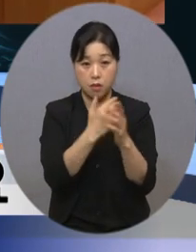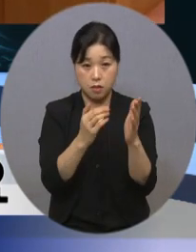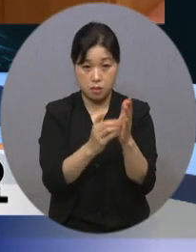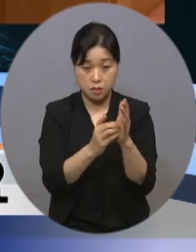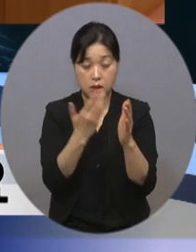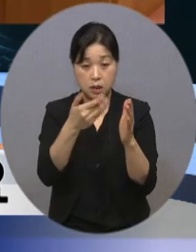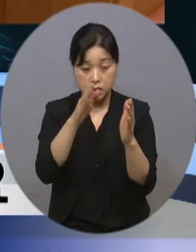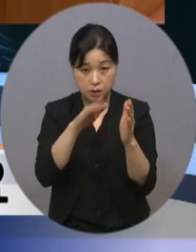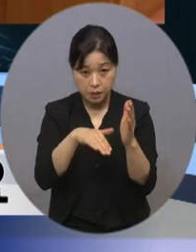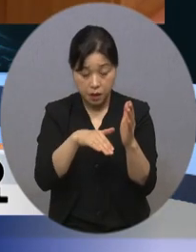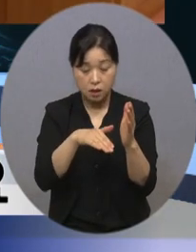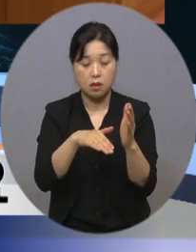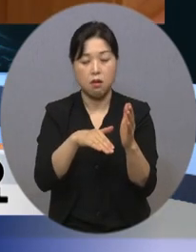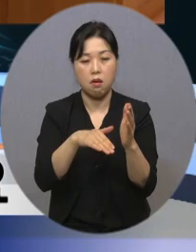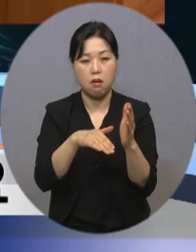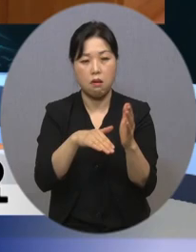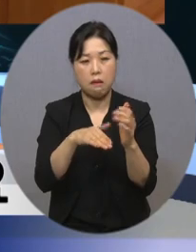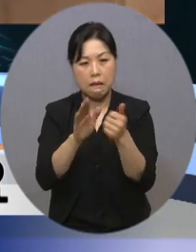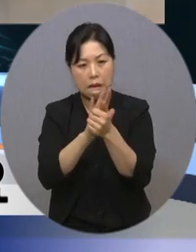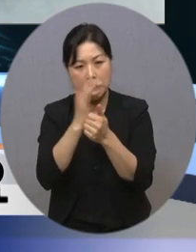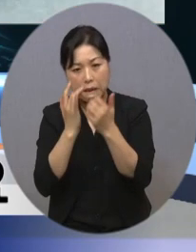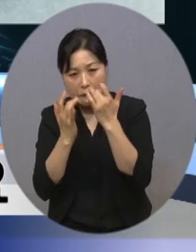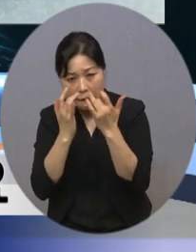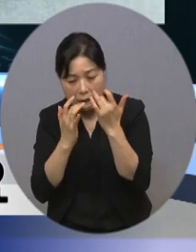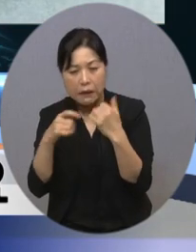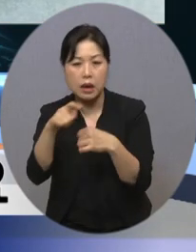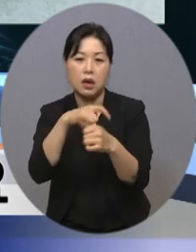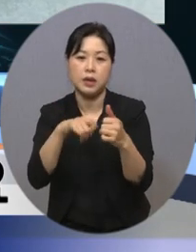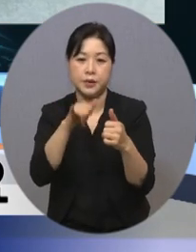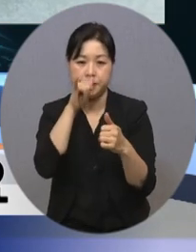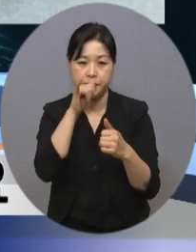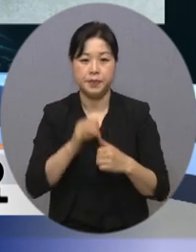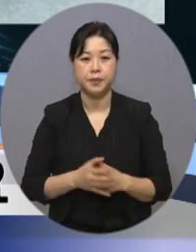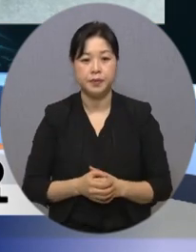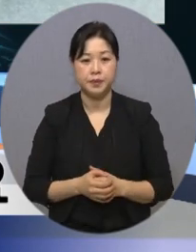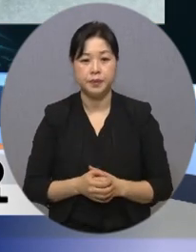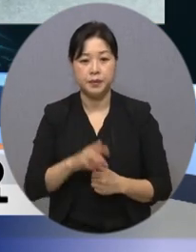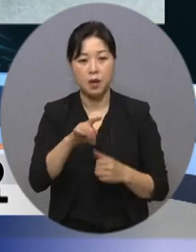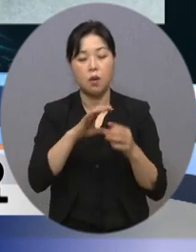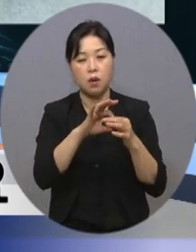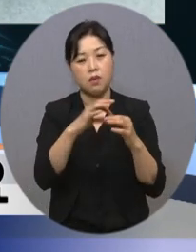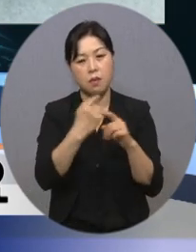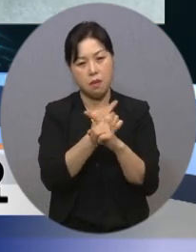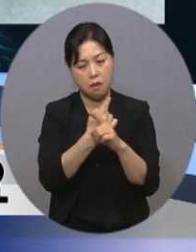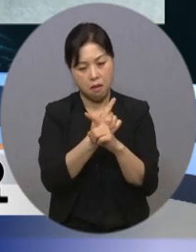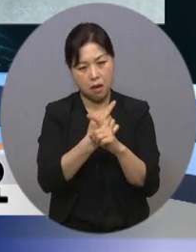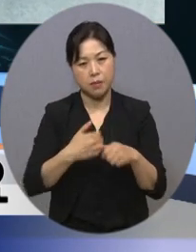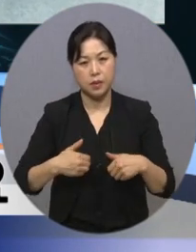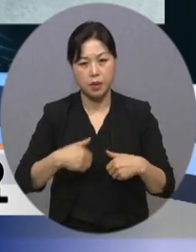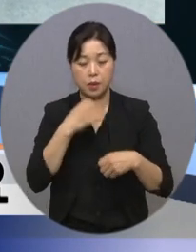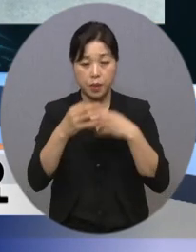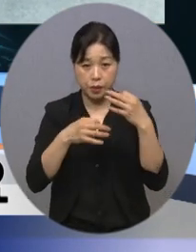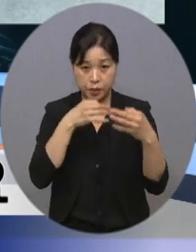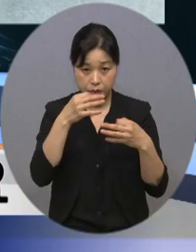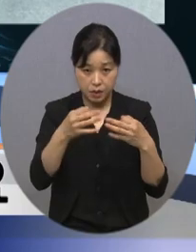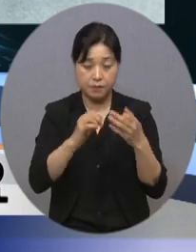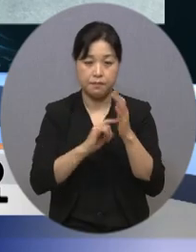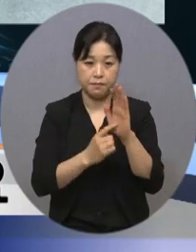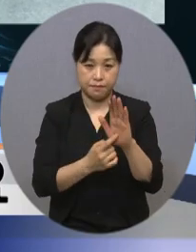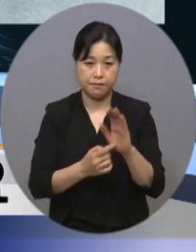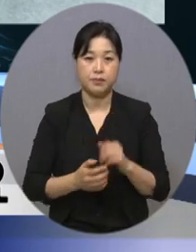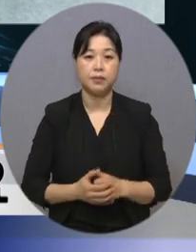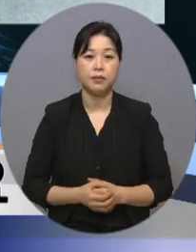찜한 여전히 사과 찍을 가 존재하는 상황입니다 이에 대한 개선을 촉구하는 목소리를 박성영 기자가